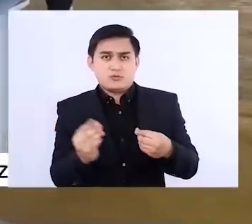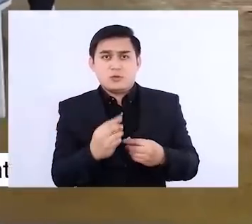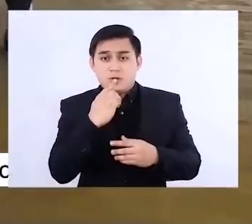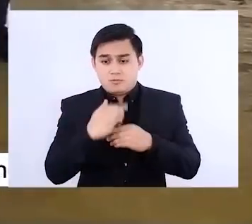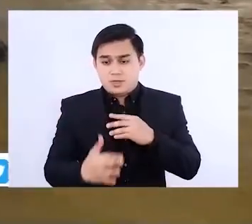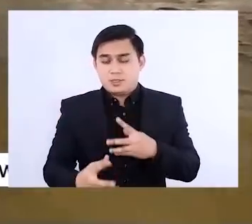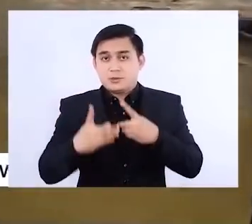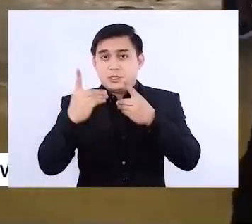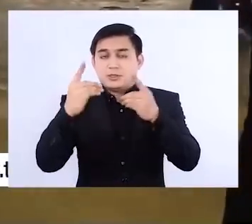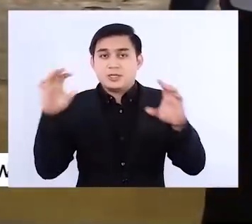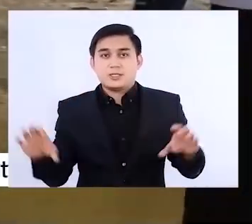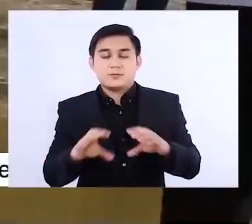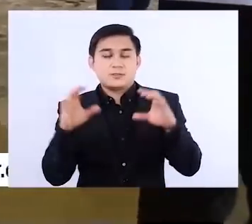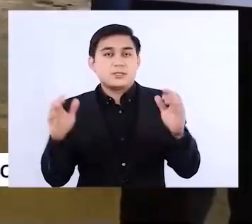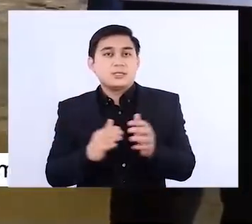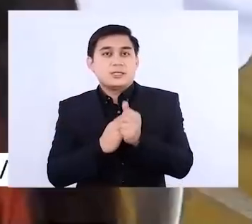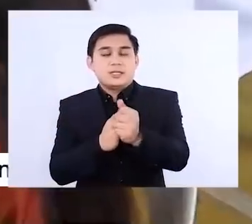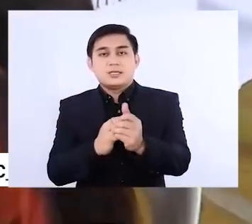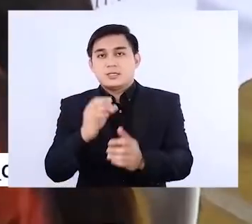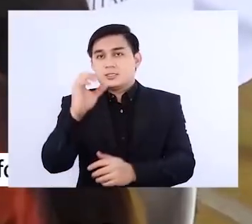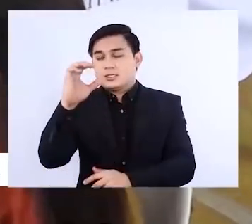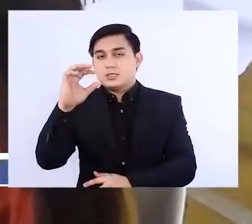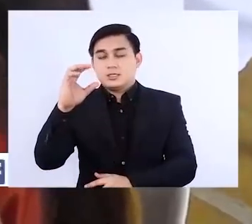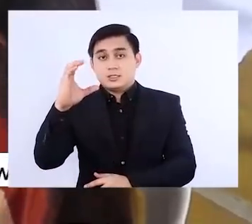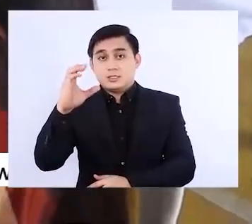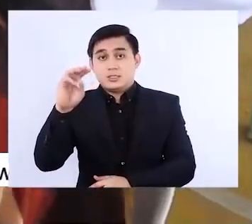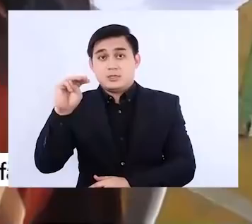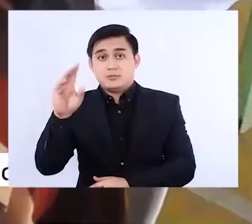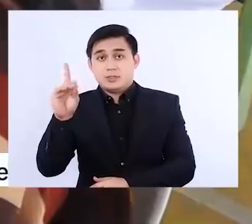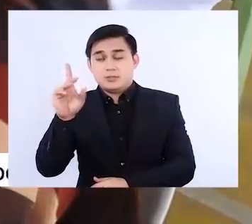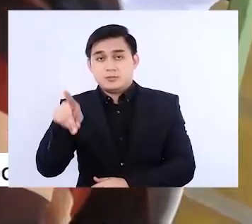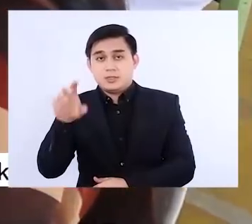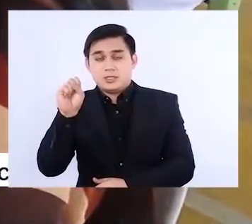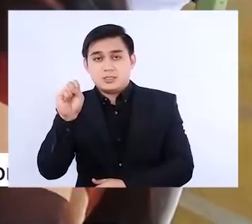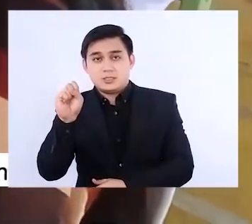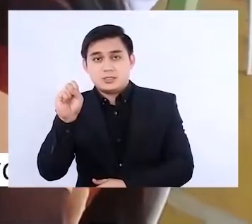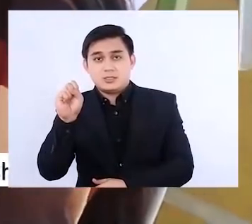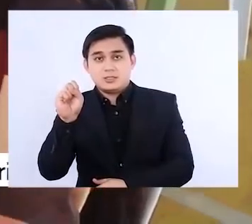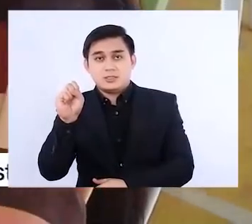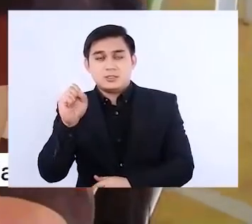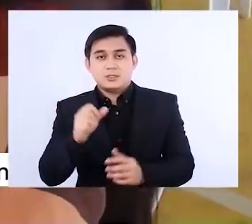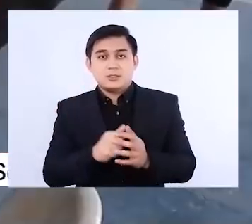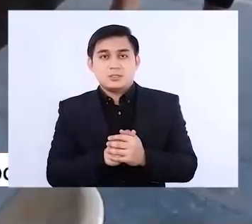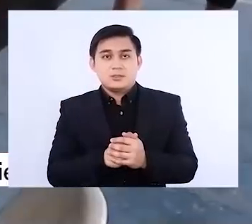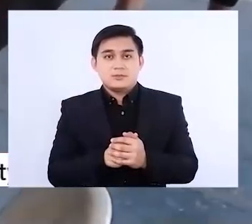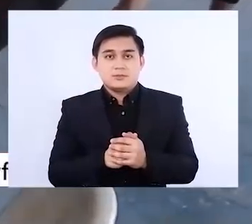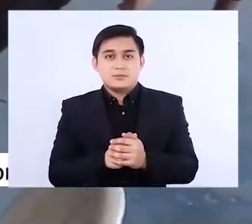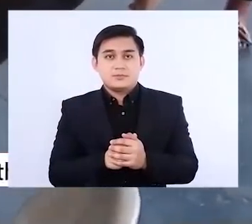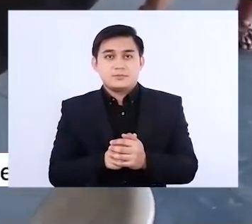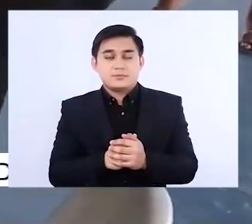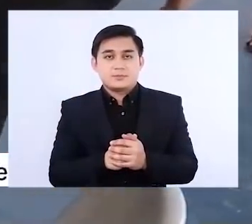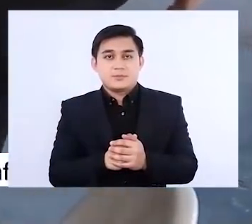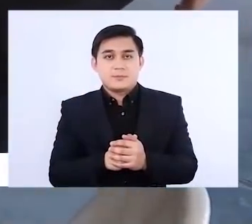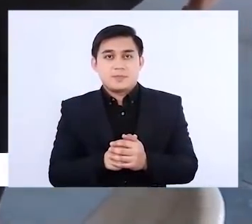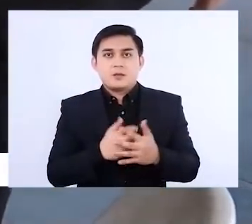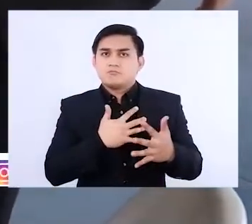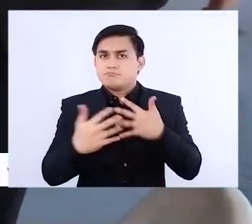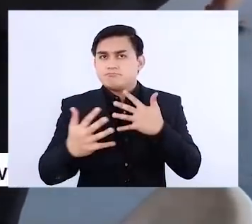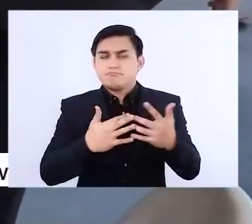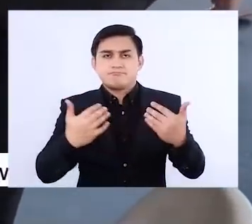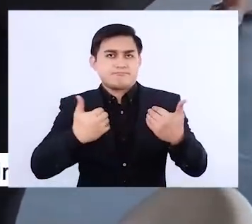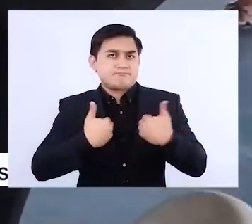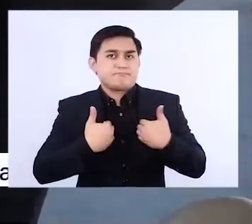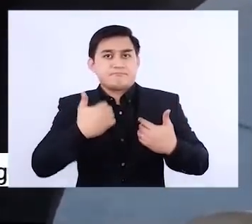ay sa pangunguna ng kapisan ng Christian Medical Dental para Medical Society o CMDPS. Bagaman may